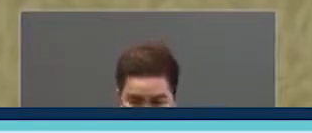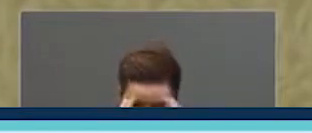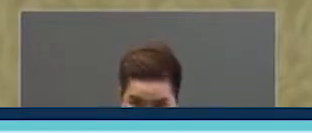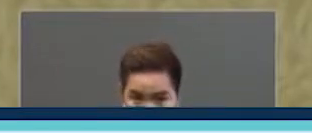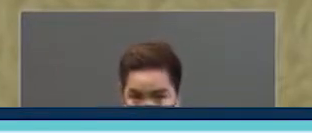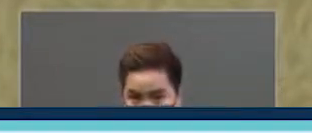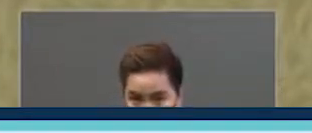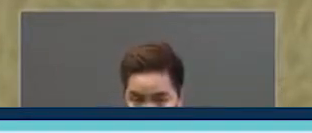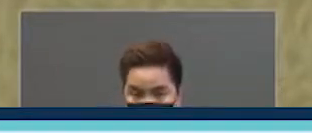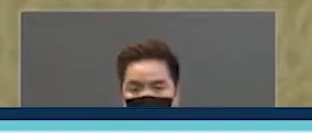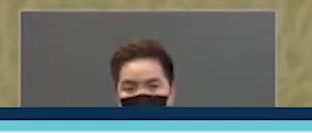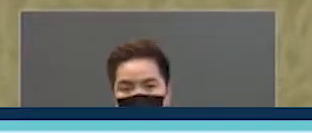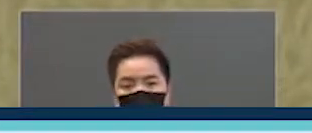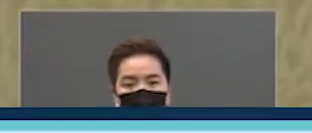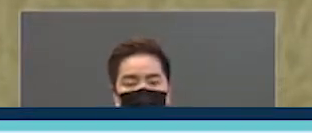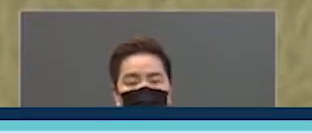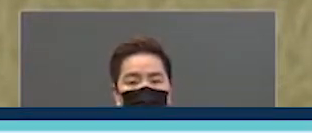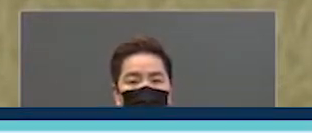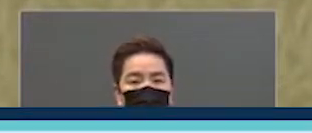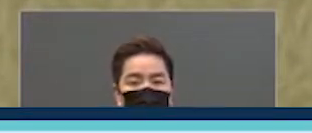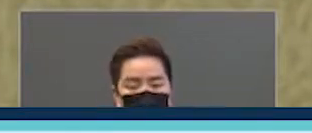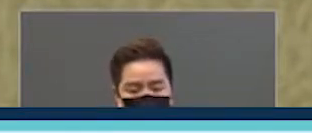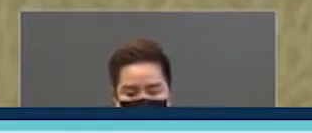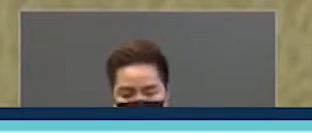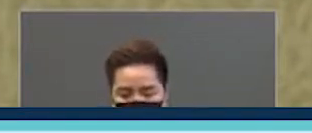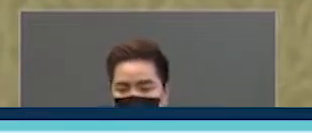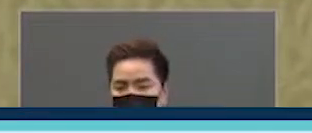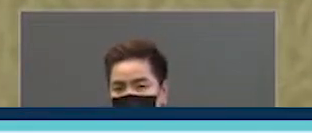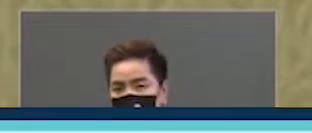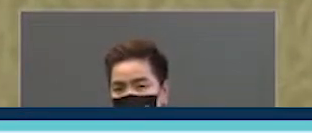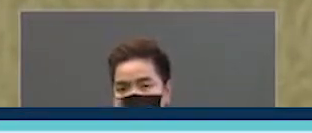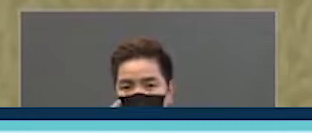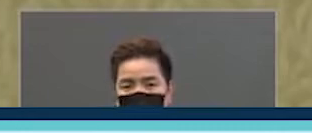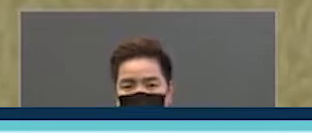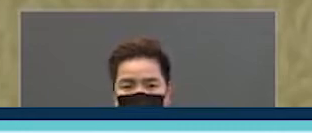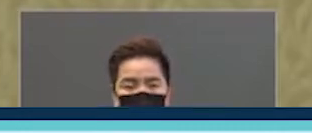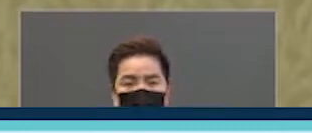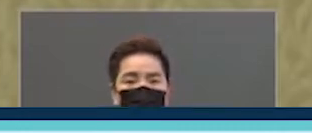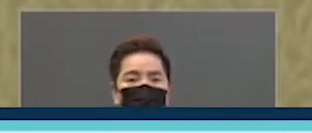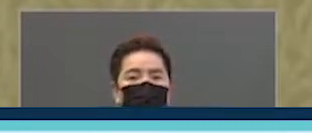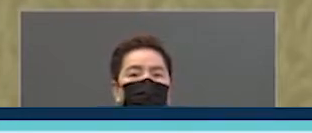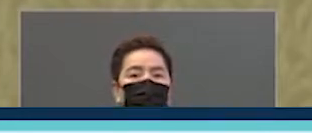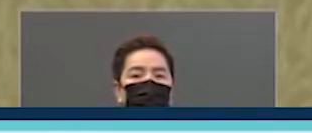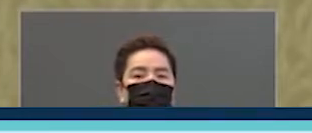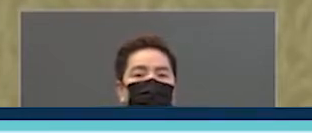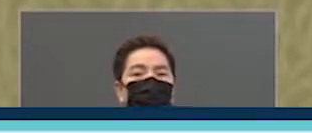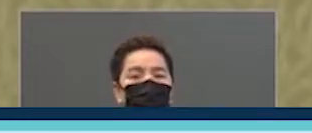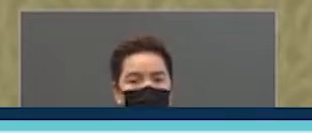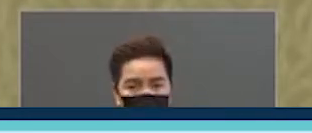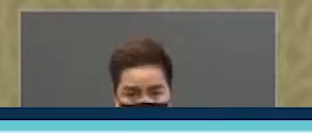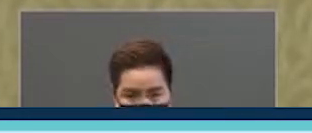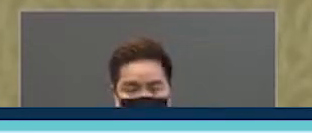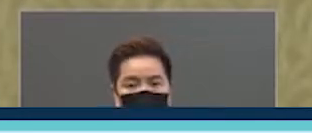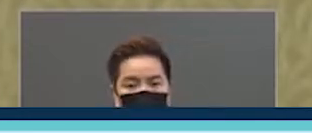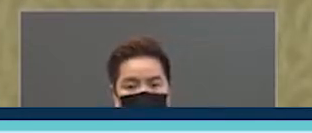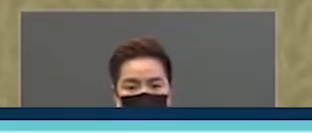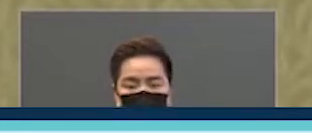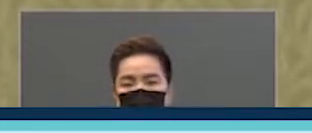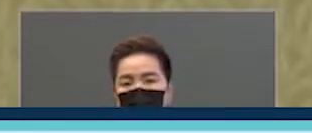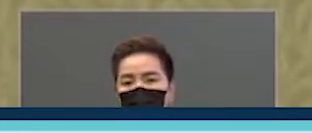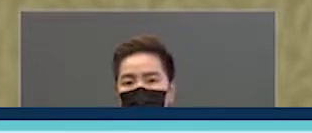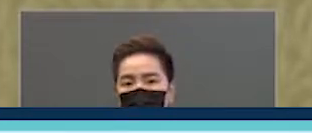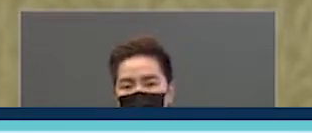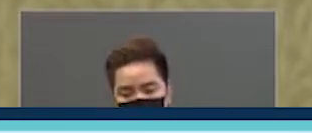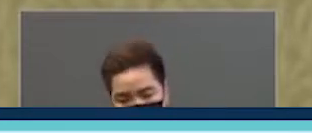ให้ธนาคารอาคารสงเคราะห์ธอสการปรับปรุงกำหนดราคาที่ขายและปรับวงเงินกู้โครง